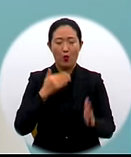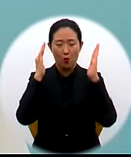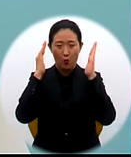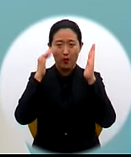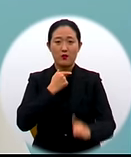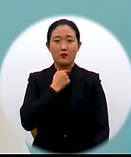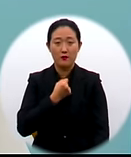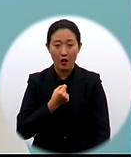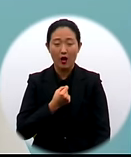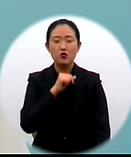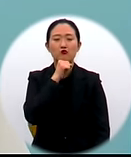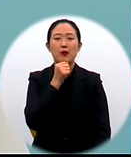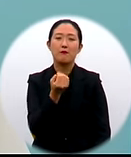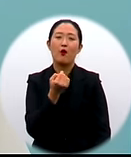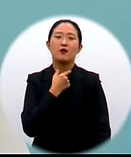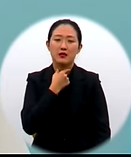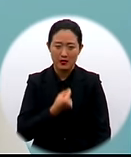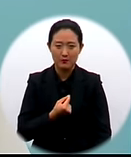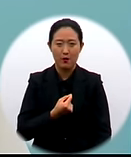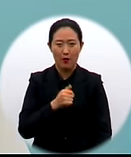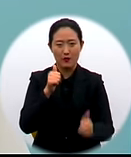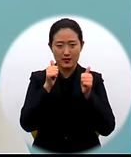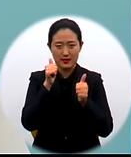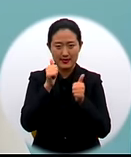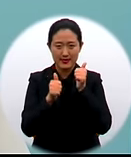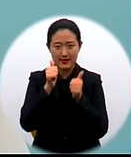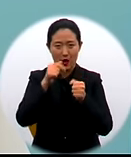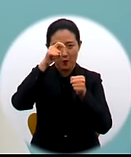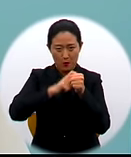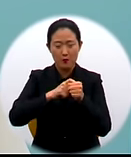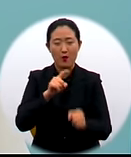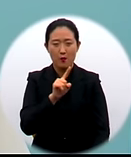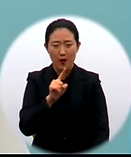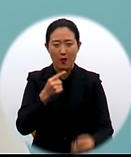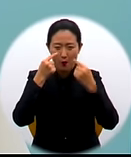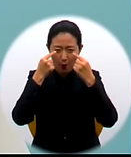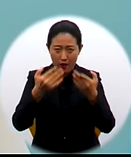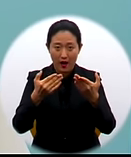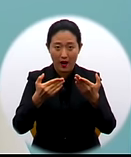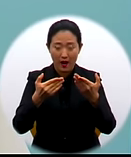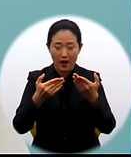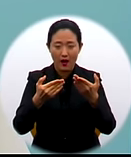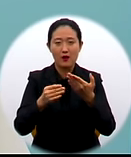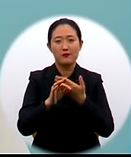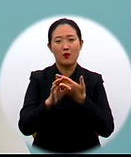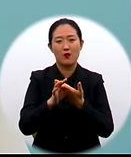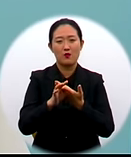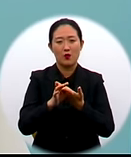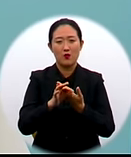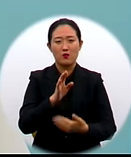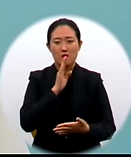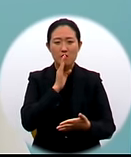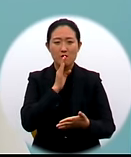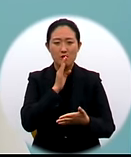굉장히 선명해야 그것만 딱 던져주면 미친 듯이 그 목표를 향해서 달려나가는 학생도 있고요. 어떤 학생은 내가